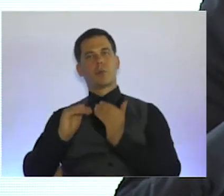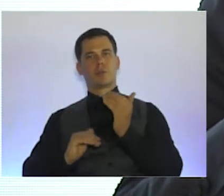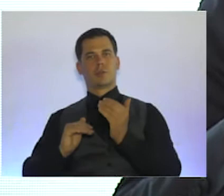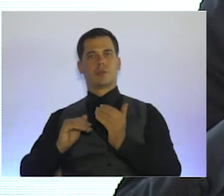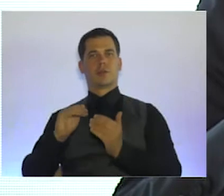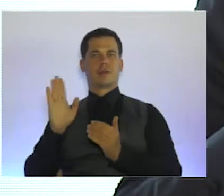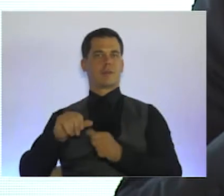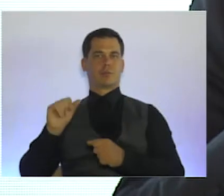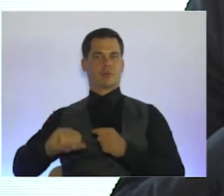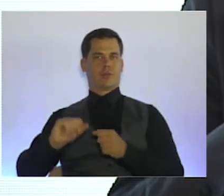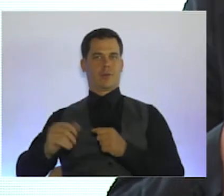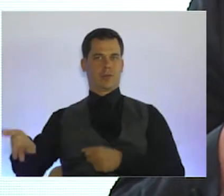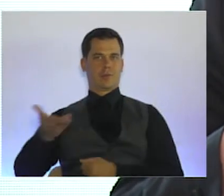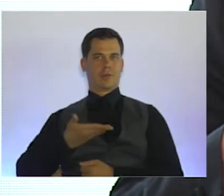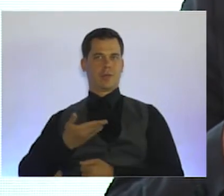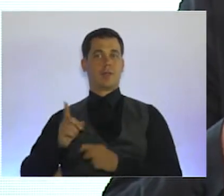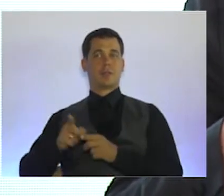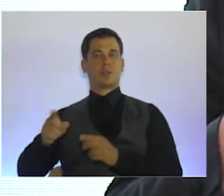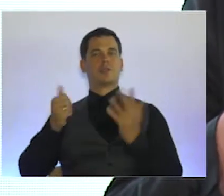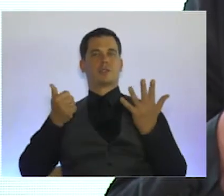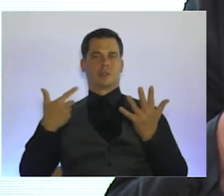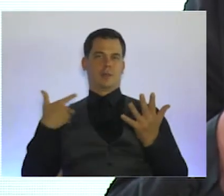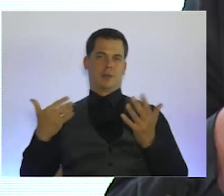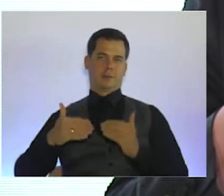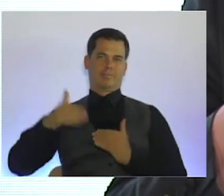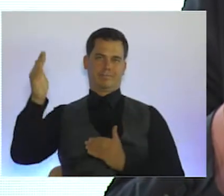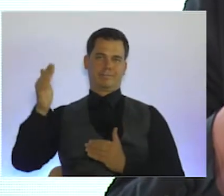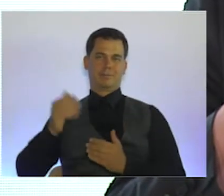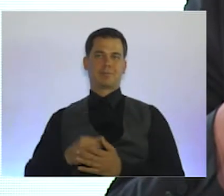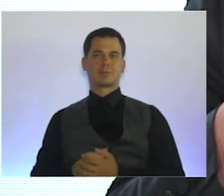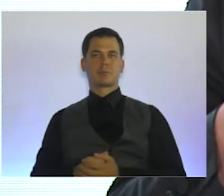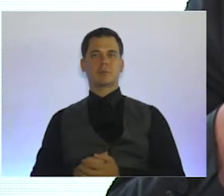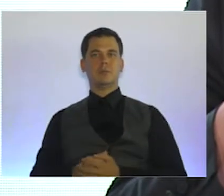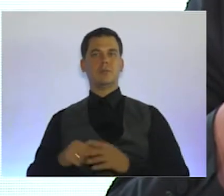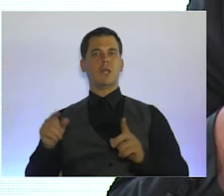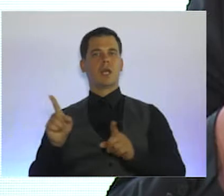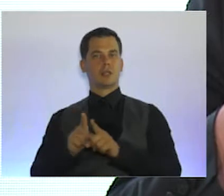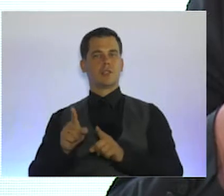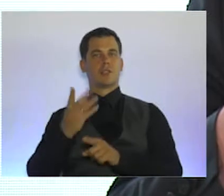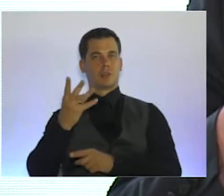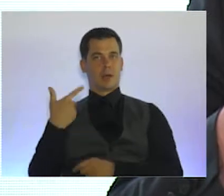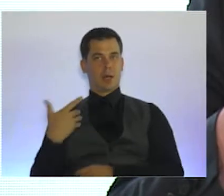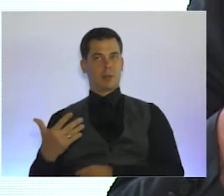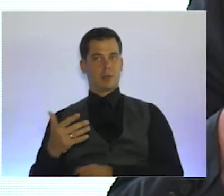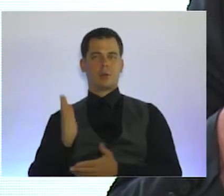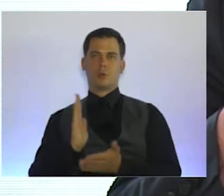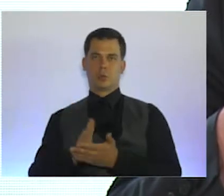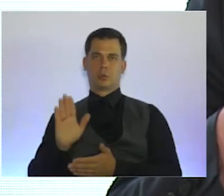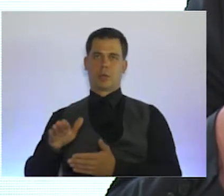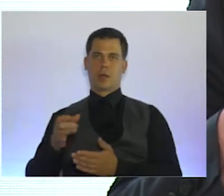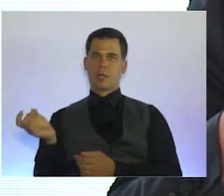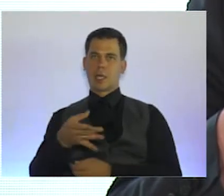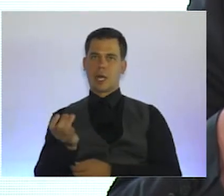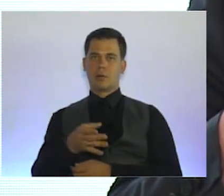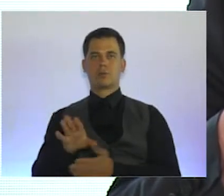poziom właśnie przedszkolaków, bo ta gra, o której rozmawiamy, jest od 6 lat dedykowana. Natomiast 4-latki już mogłyby grać w taką grę,